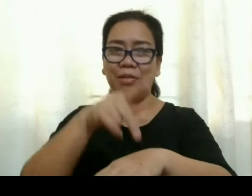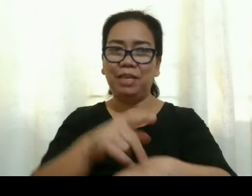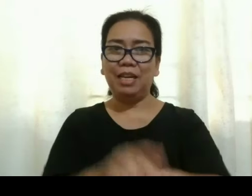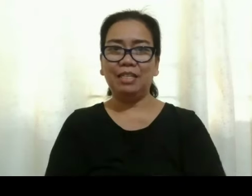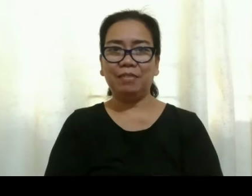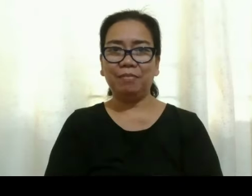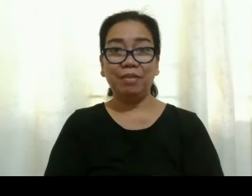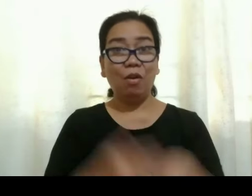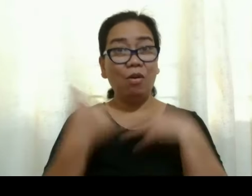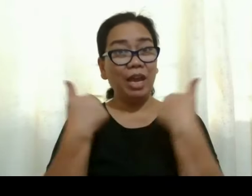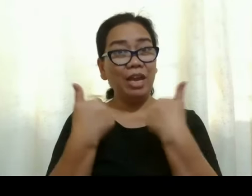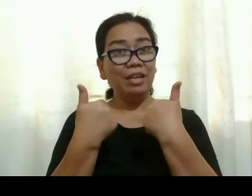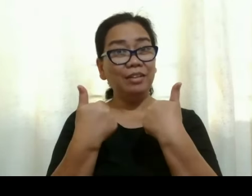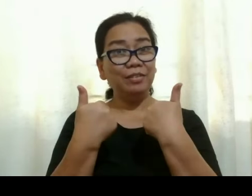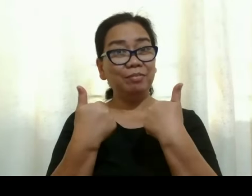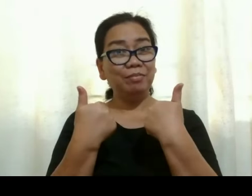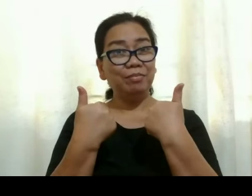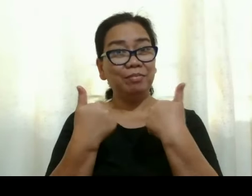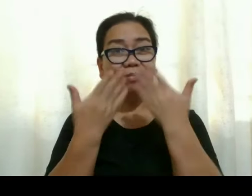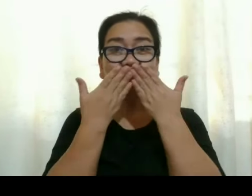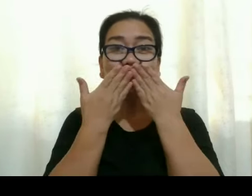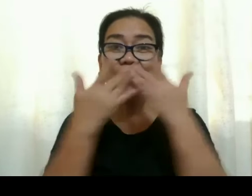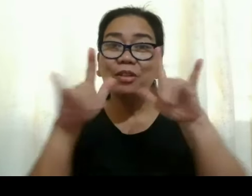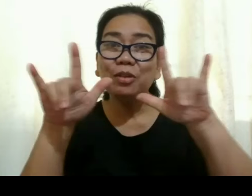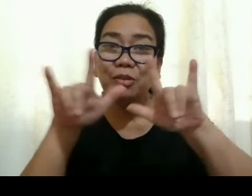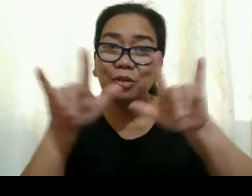sa Pilipinas. Okay?